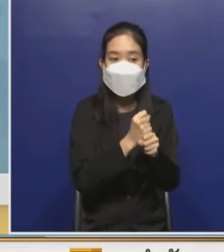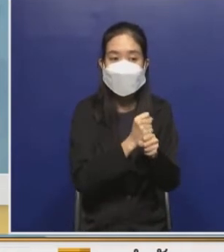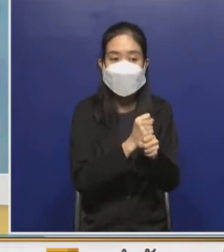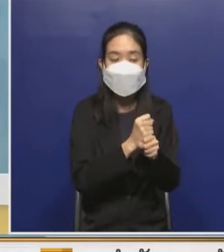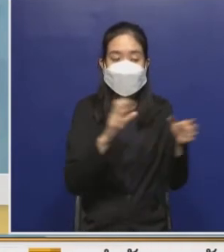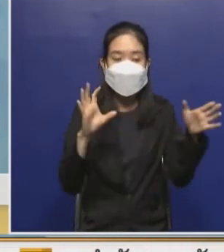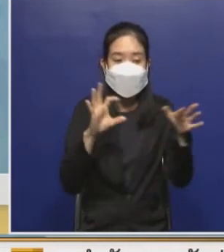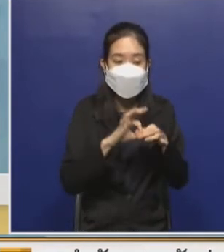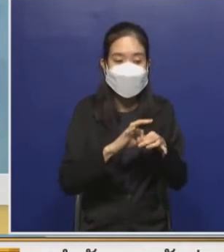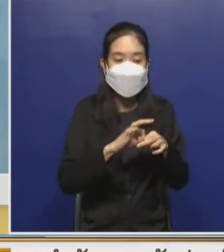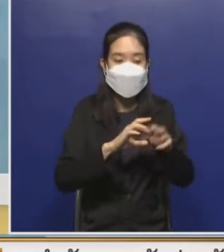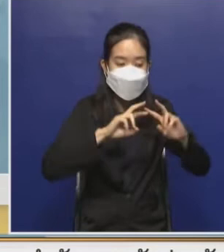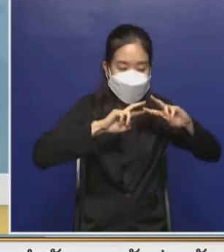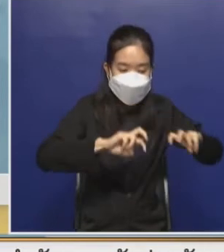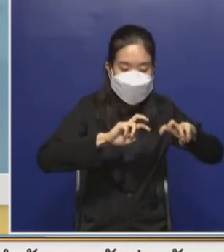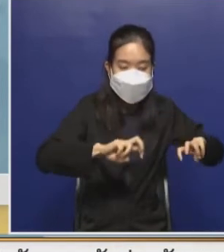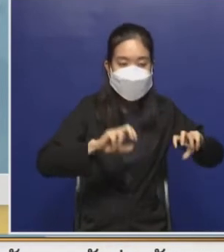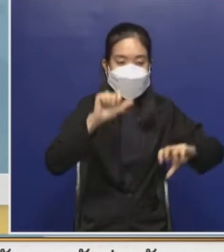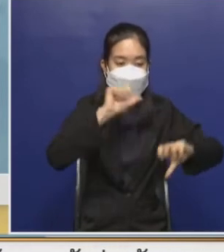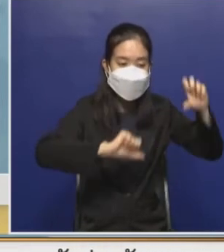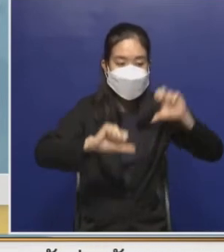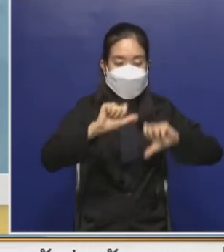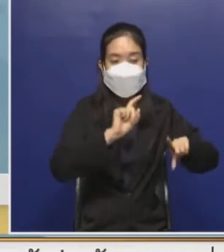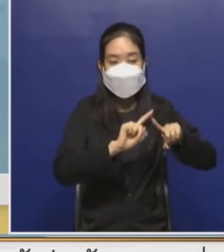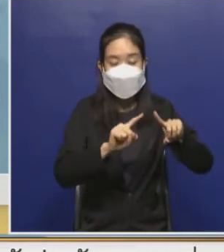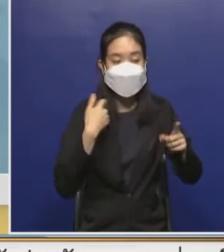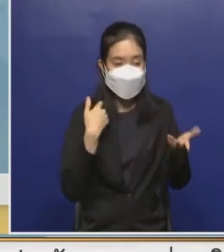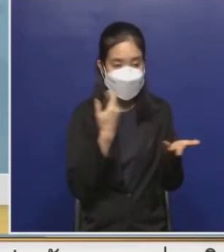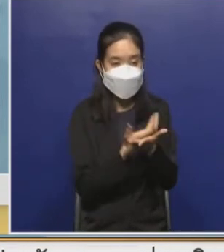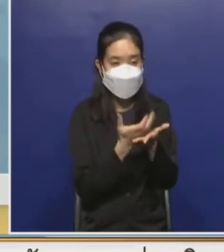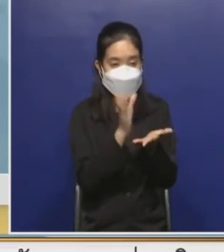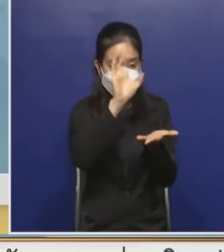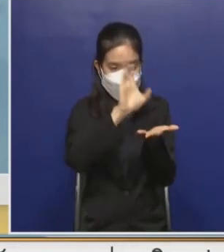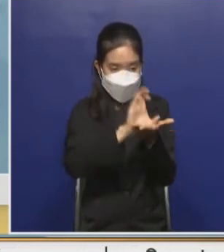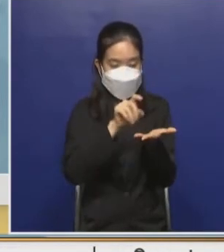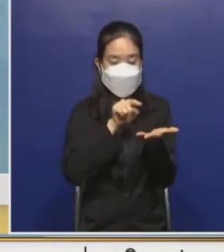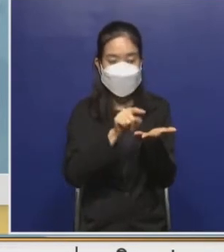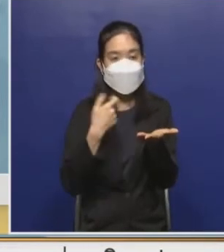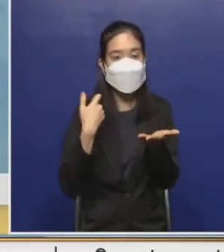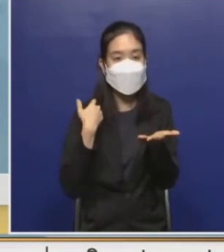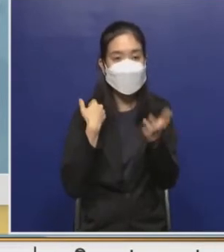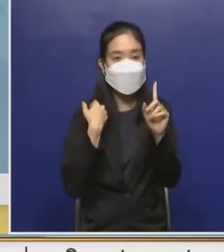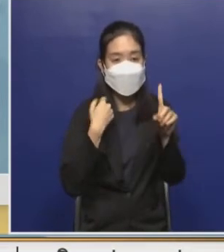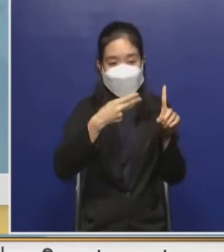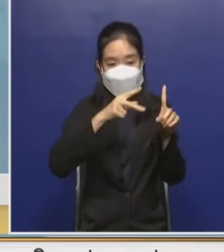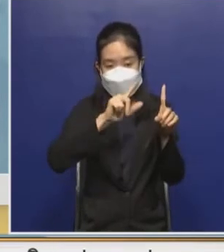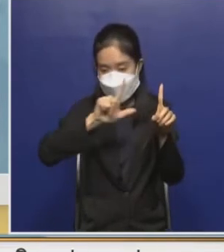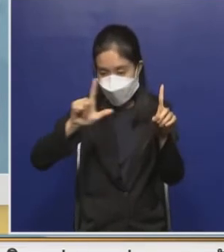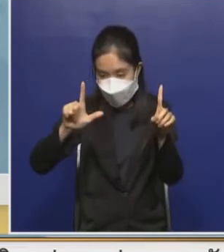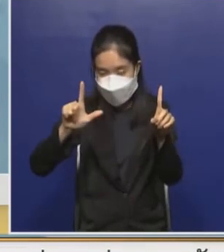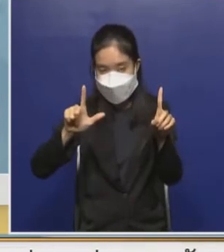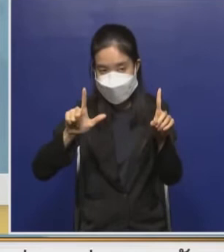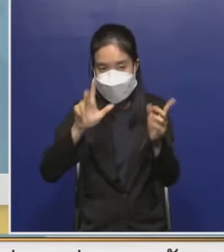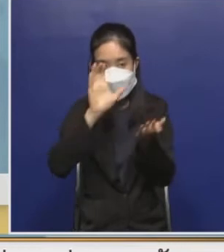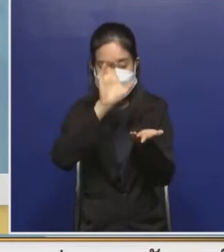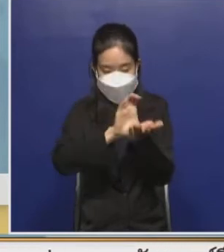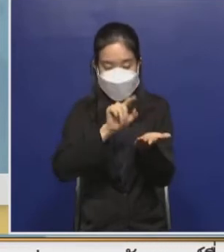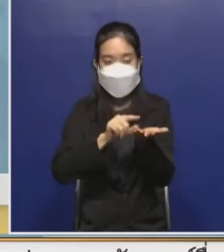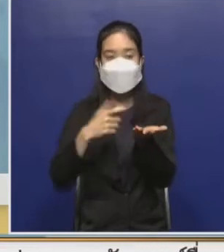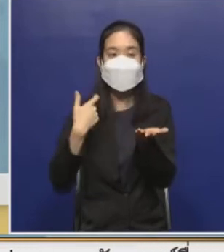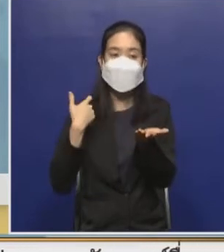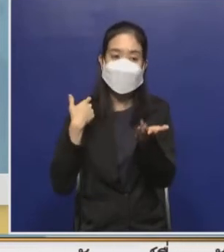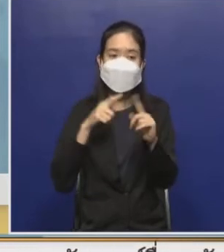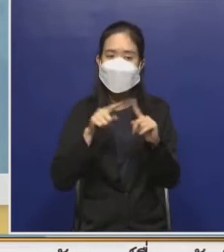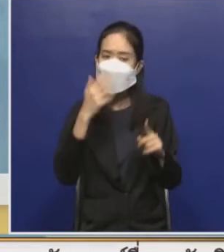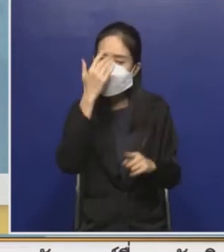ในปี 2,164 เรามีงบปจัยมากกวาปีละ 1,000 ล้านครัทยปทานแต่ทำ